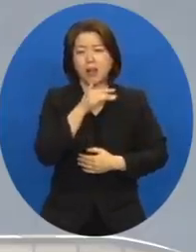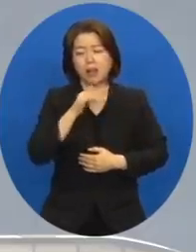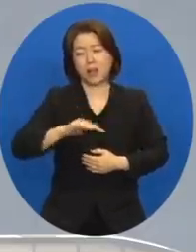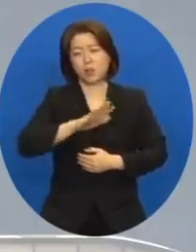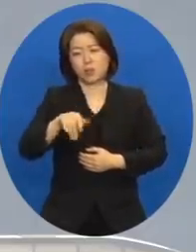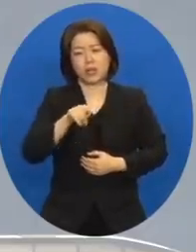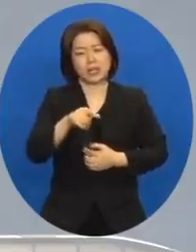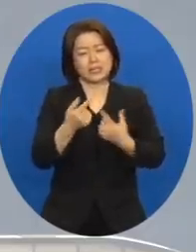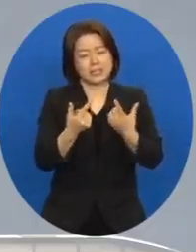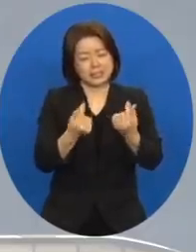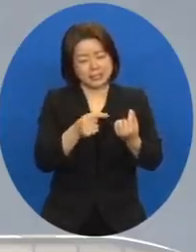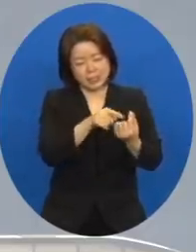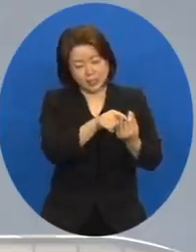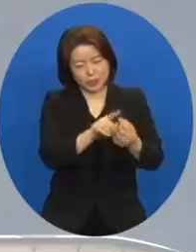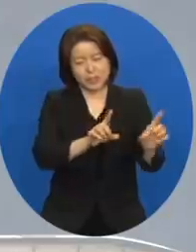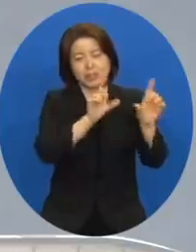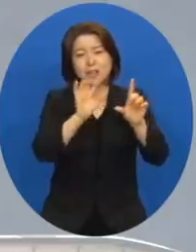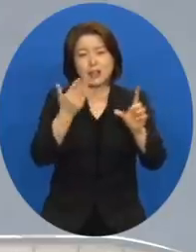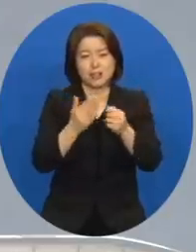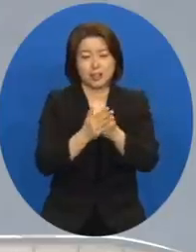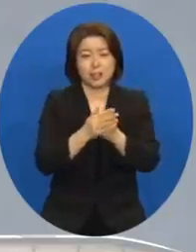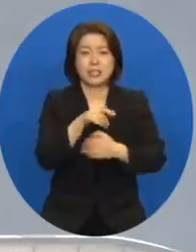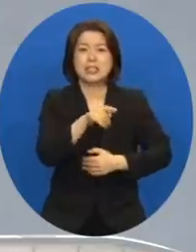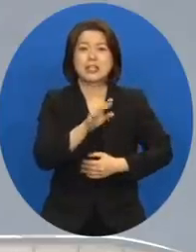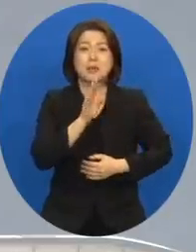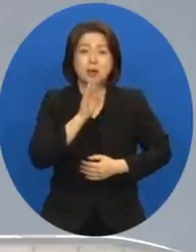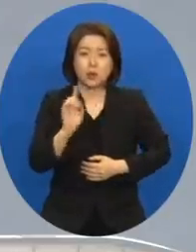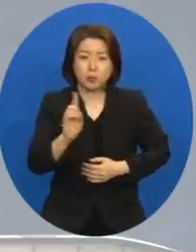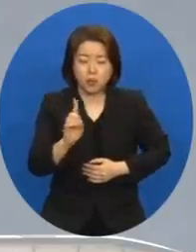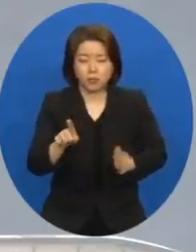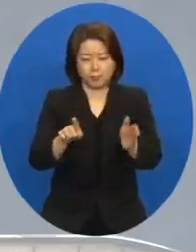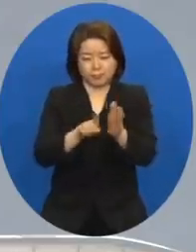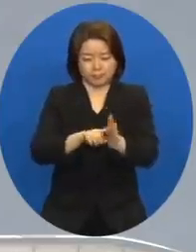그래야 되겠다 이게 바로 신실 함입니다